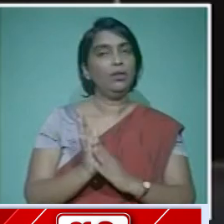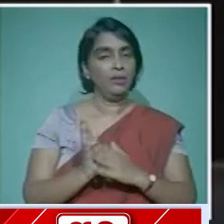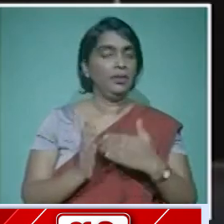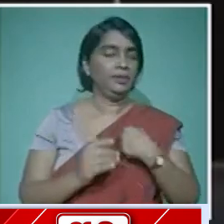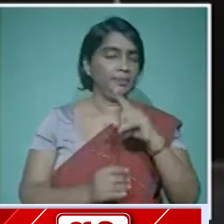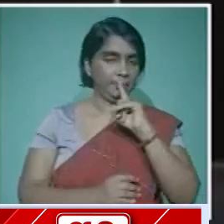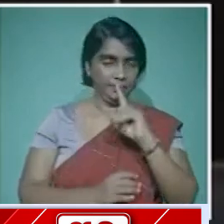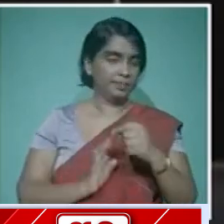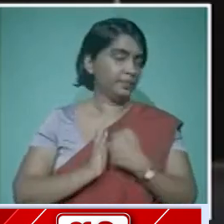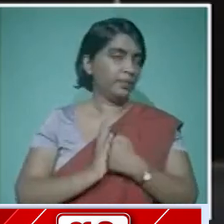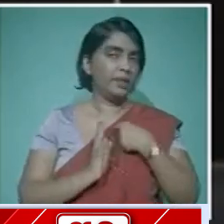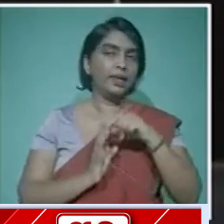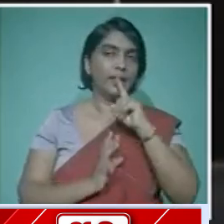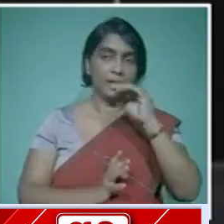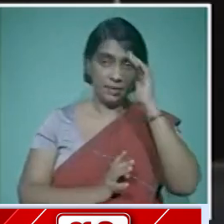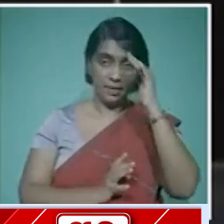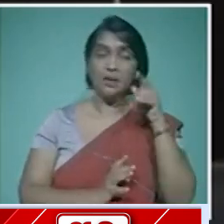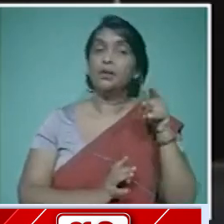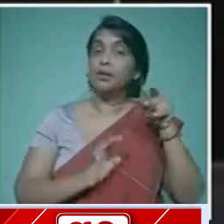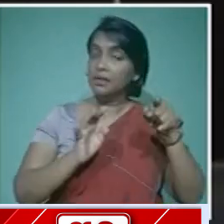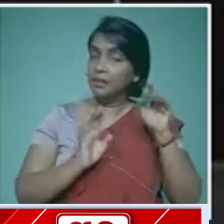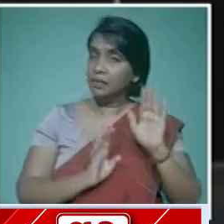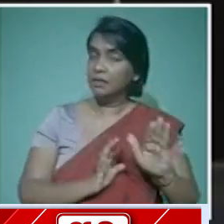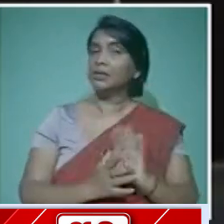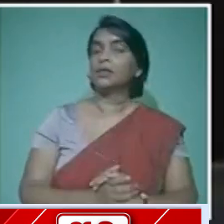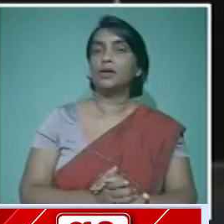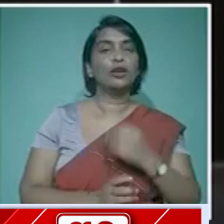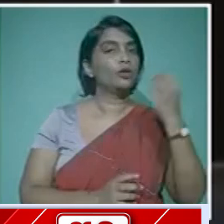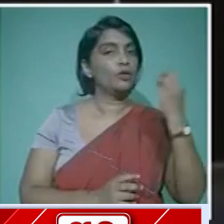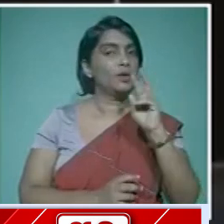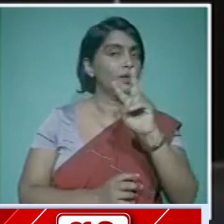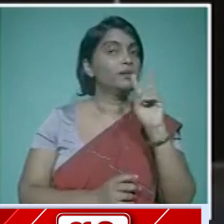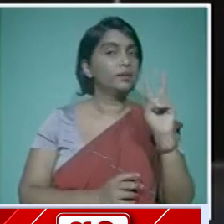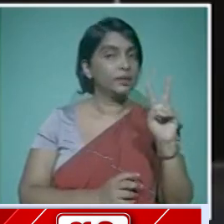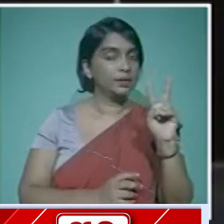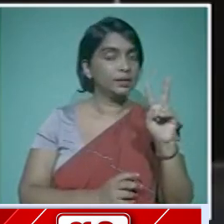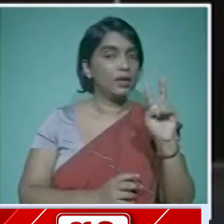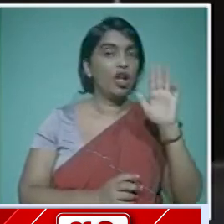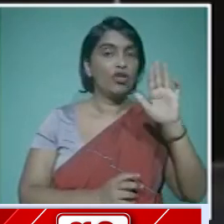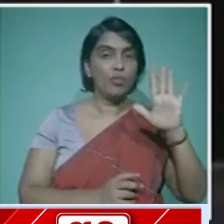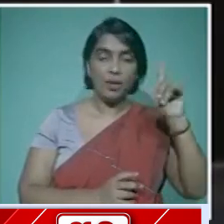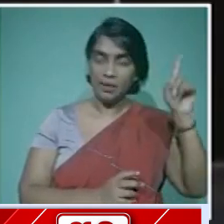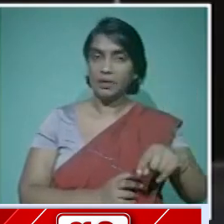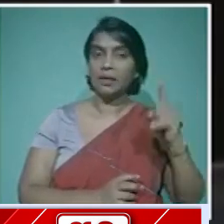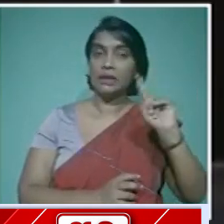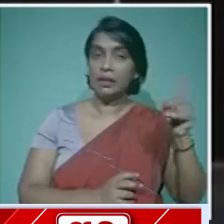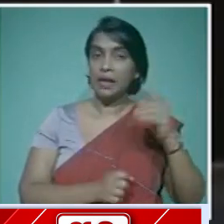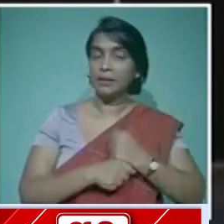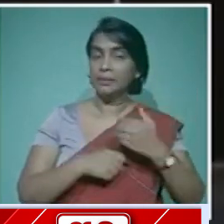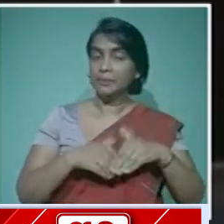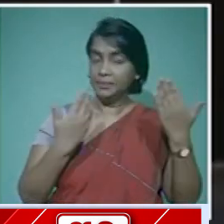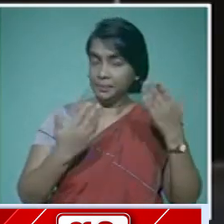මම ඉදිරිපත් කරමි ගරු කතානායකතුමනි නමුත් අංක 22.95 ඇලිරක් 10 ගැසට්